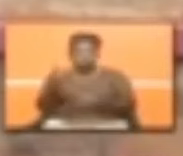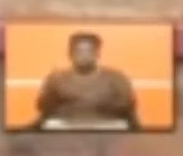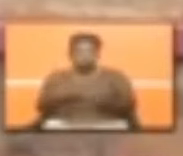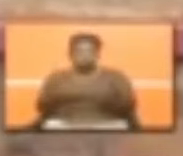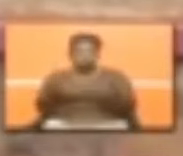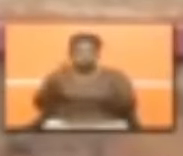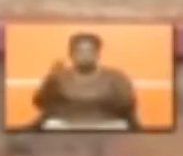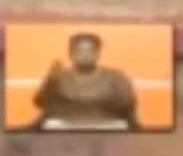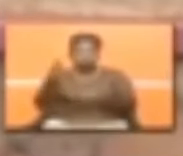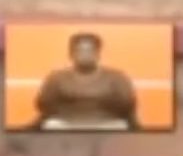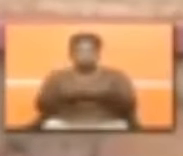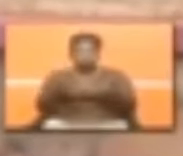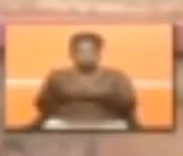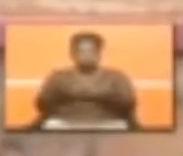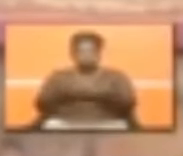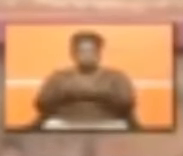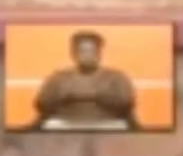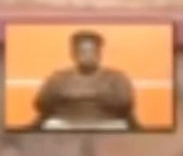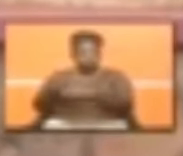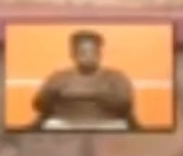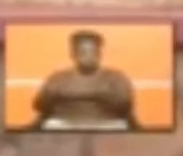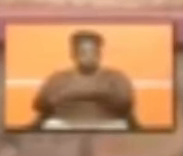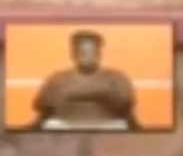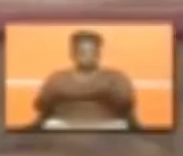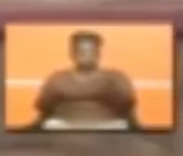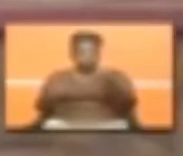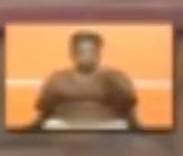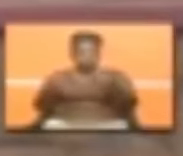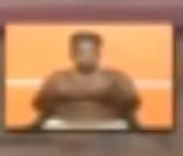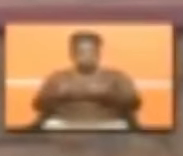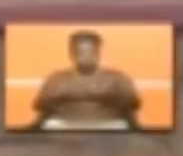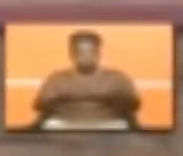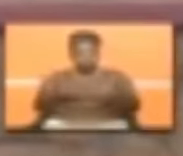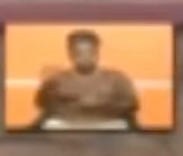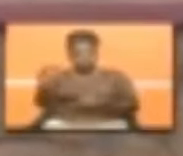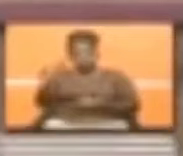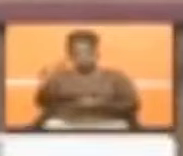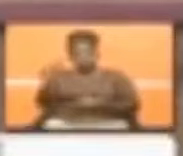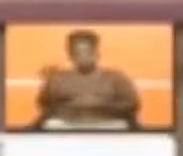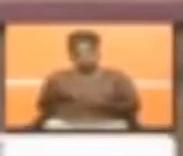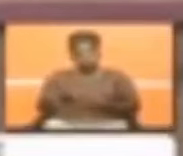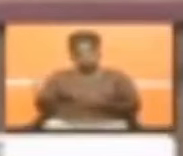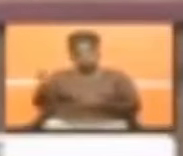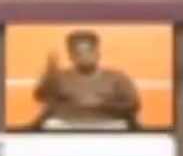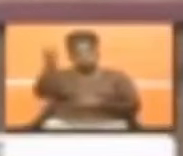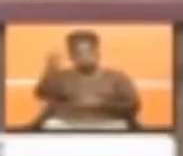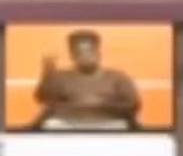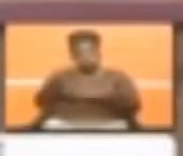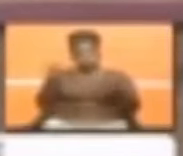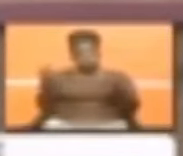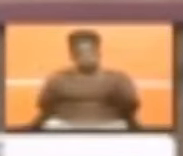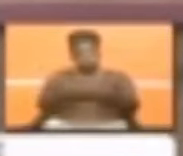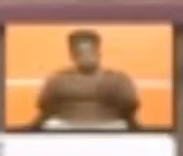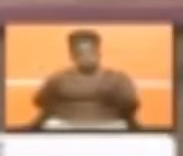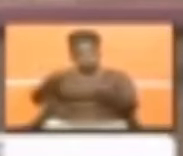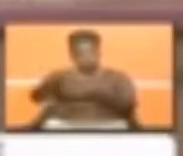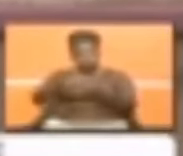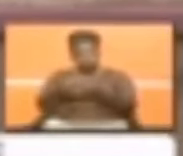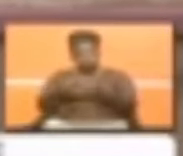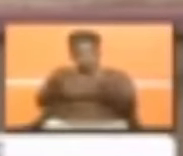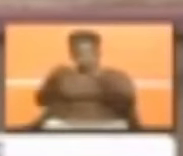guno. Mpangisa wano kufulime nyumba. Chata akola. Mkito banga nya, omula muzi wa high court ya family division. Yajia